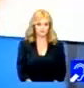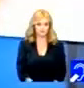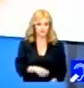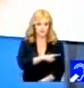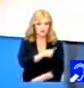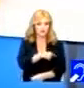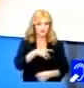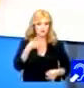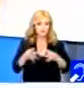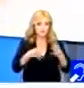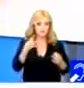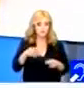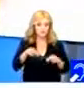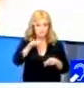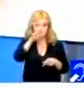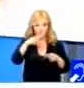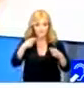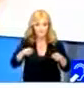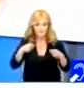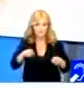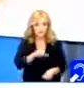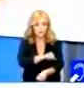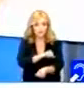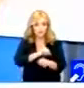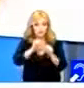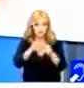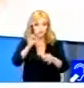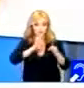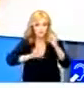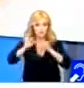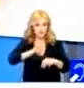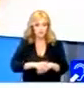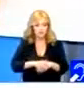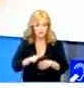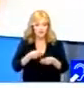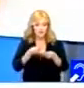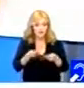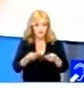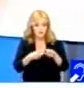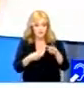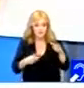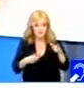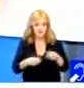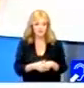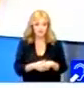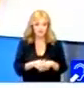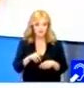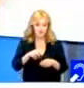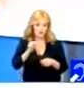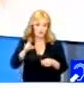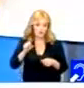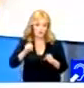Un medic neurolog de la un spital din Chișinău vindea droguri sub formă de medicamente. El prescria și rețete false cu care oamenii puteau cumpăra